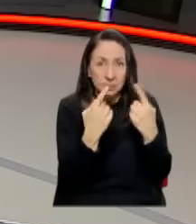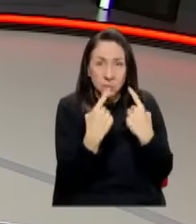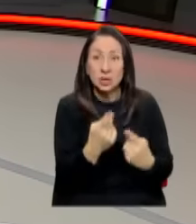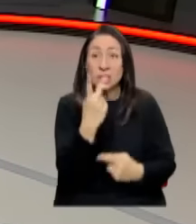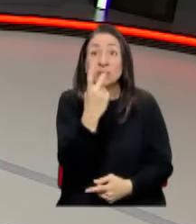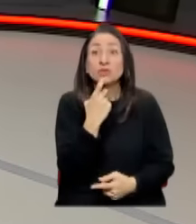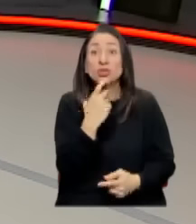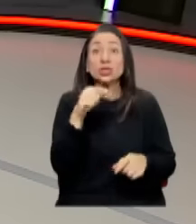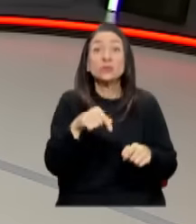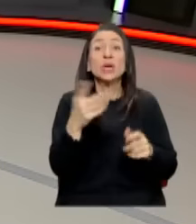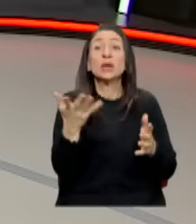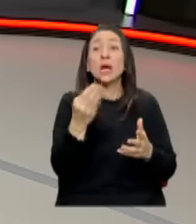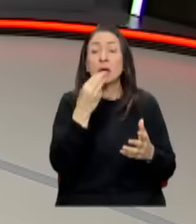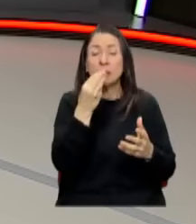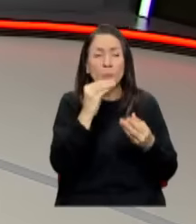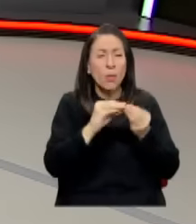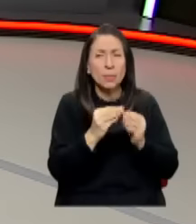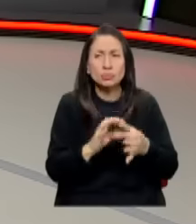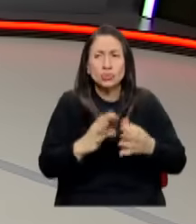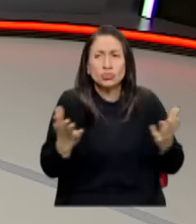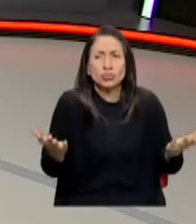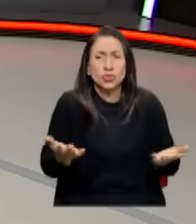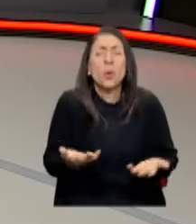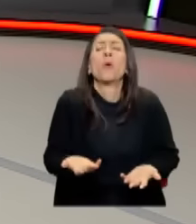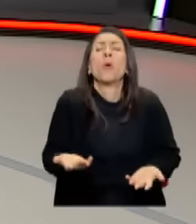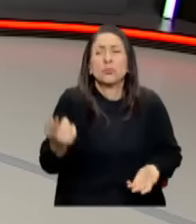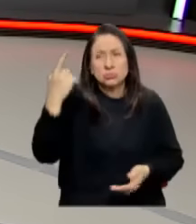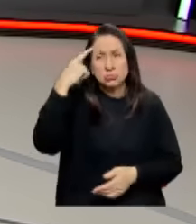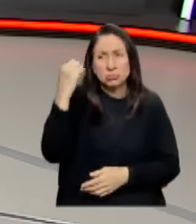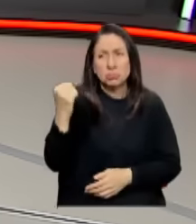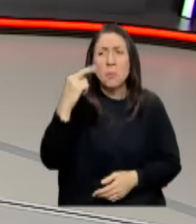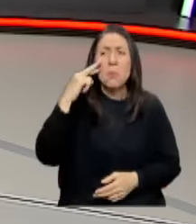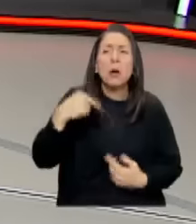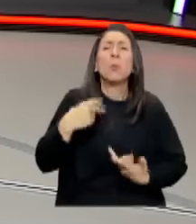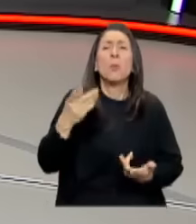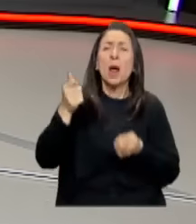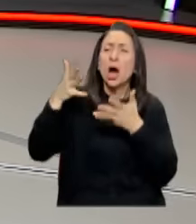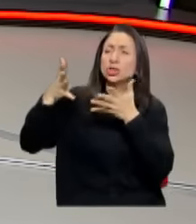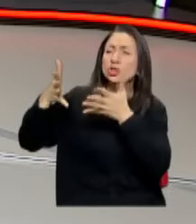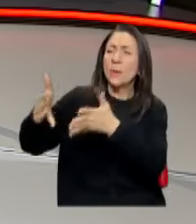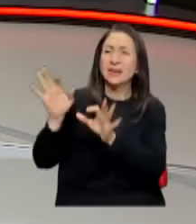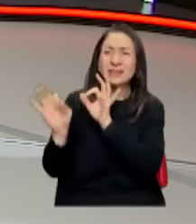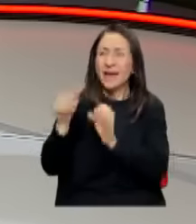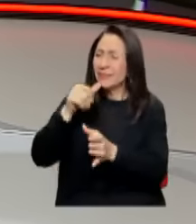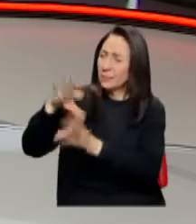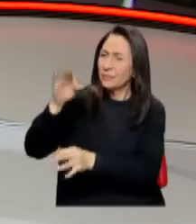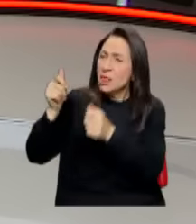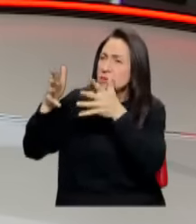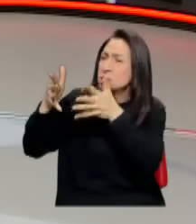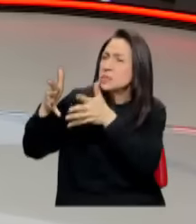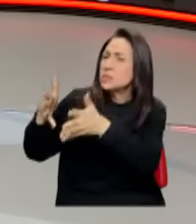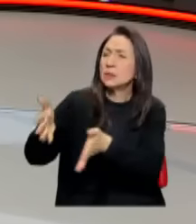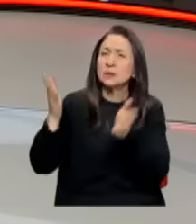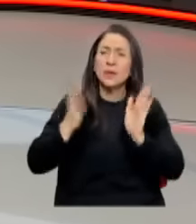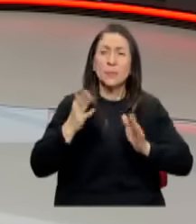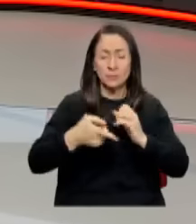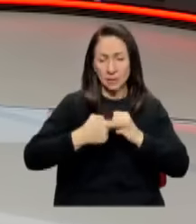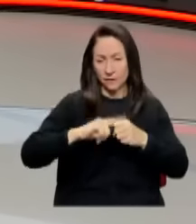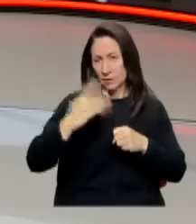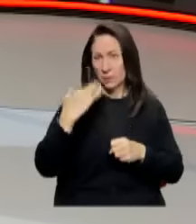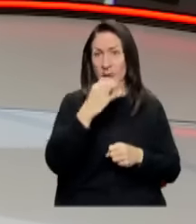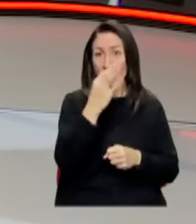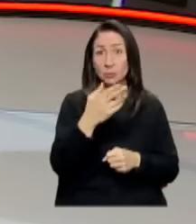İki senedir şimdiye kadar gıda meselesi çözülmüştü. Yok, oraya da bakan yok. Hala onlara para harcamaya devam ediyorlar. Geçen hafta bir